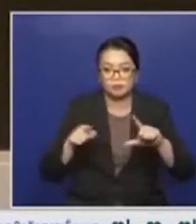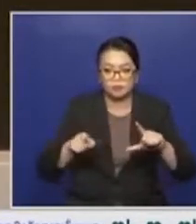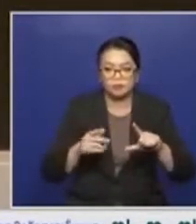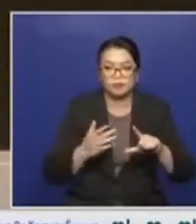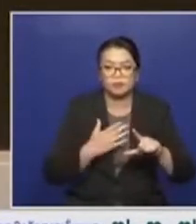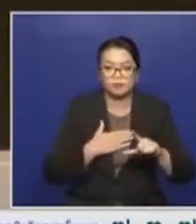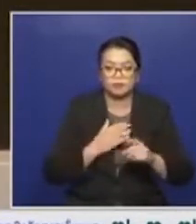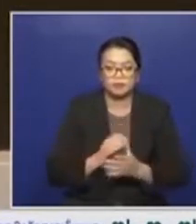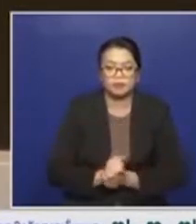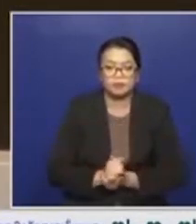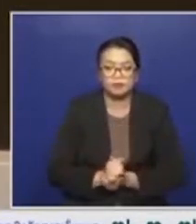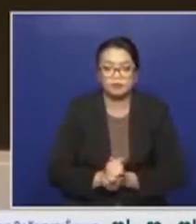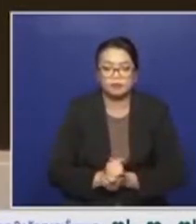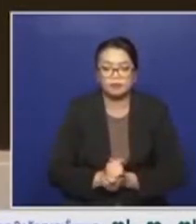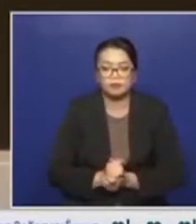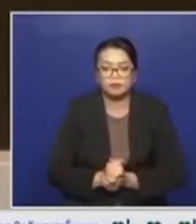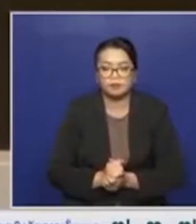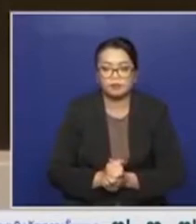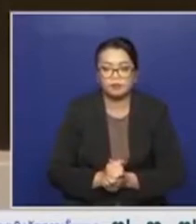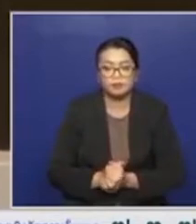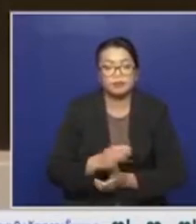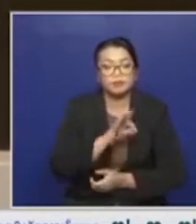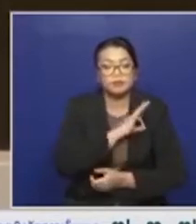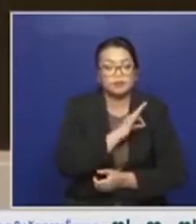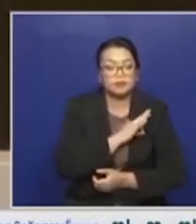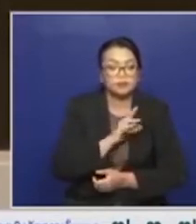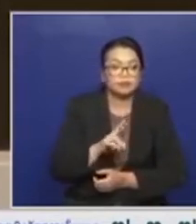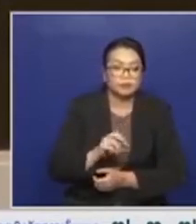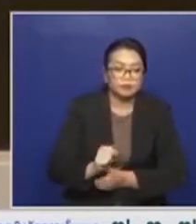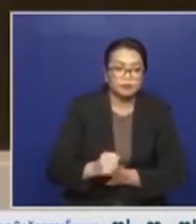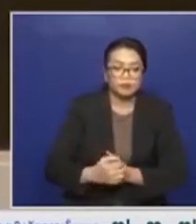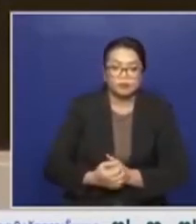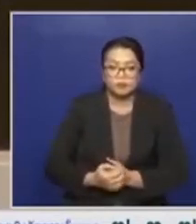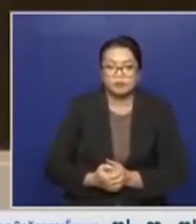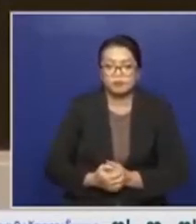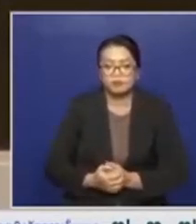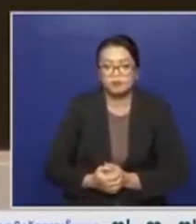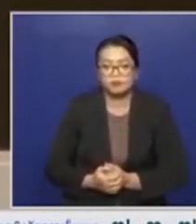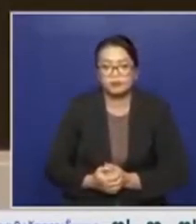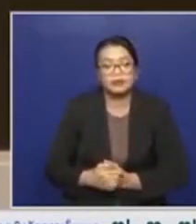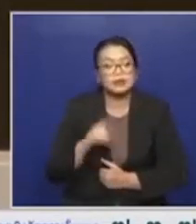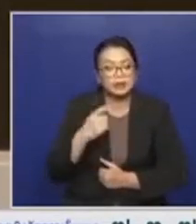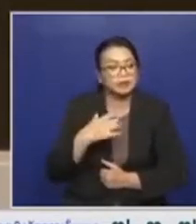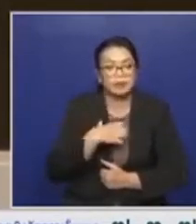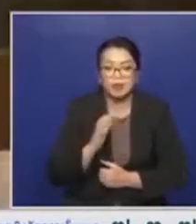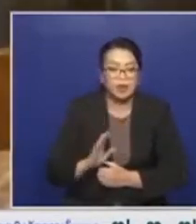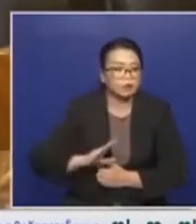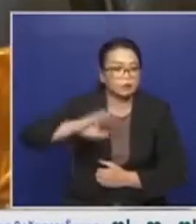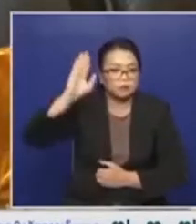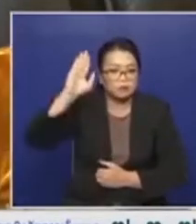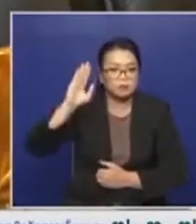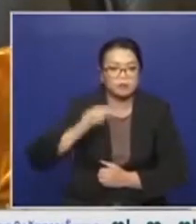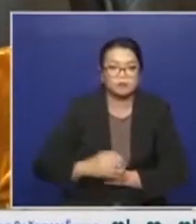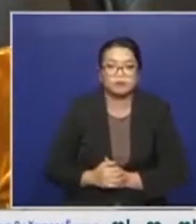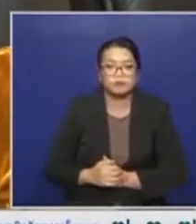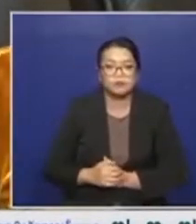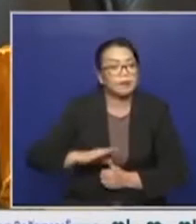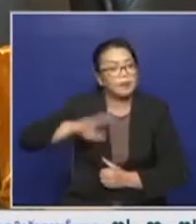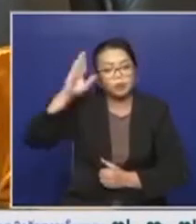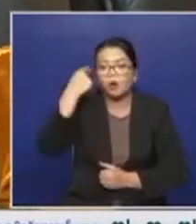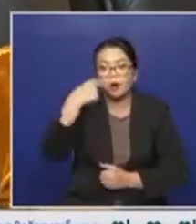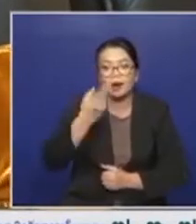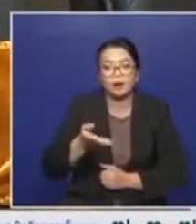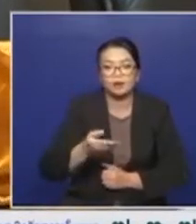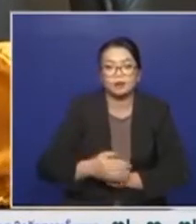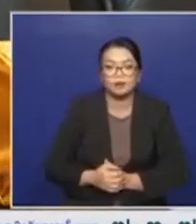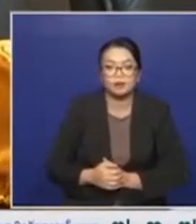ฐานะสมาชิกอาสภาที่จริงผมก็ไม่อยากจะประท้วงนะครับเห็นชั่วใครครับก็ได้ค่า